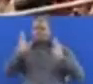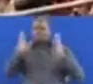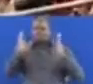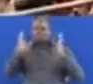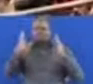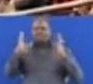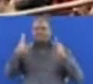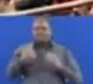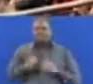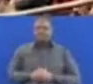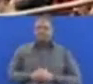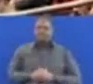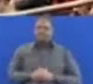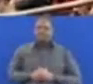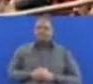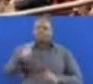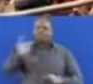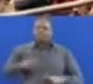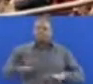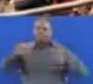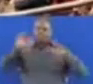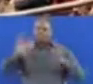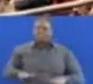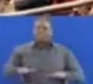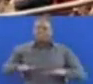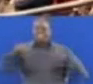Sergeant at Arms.